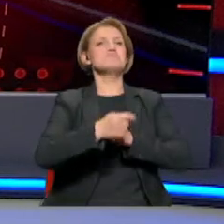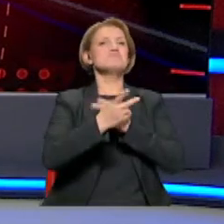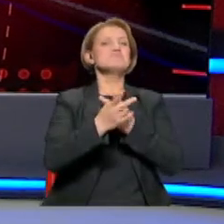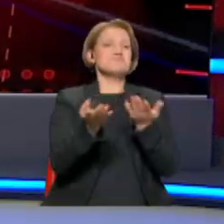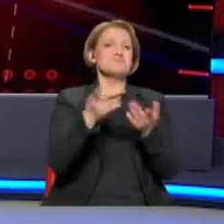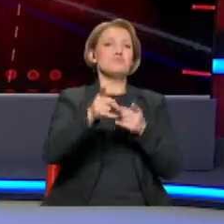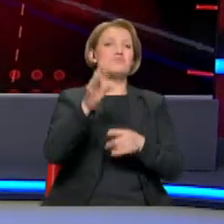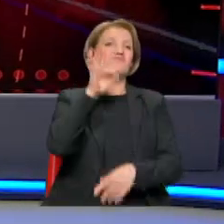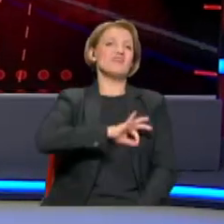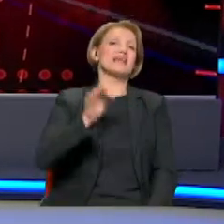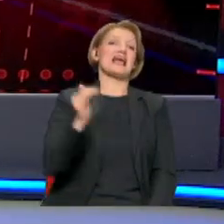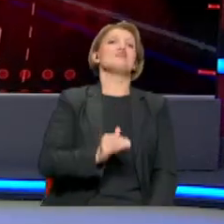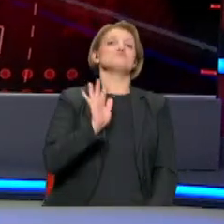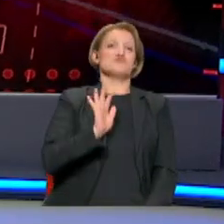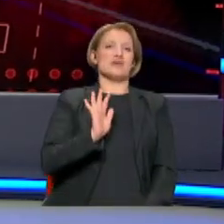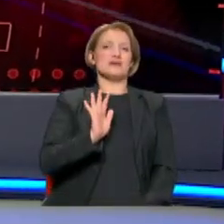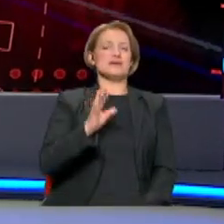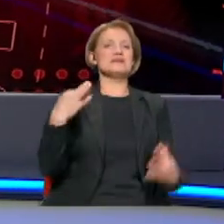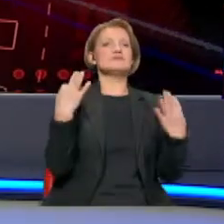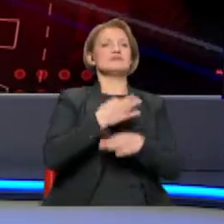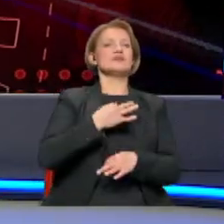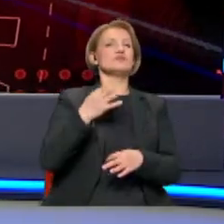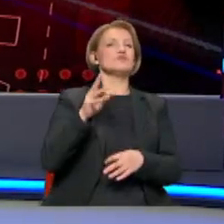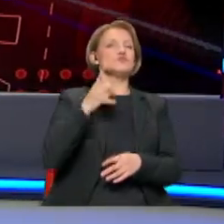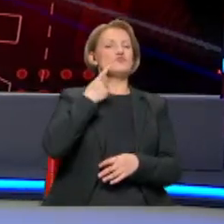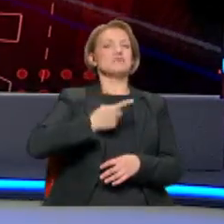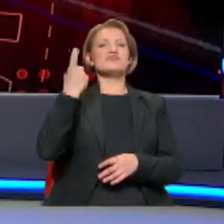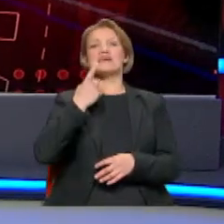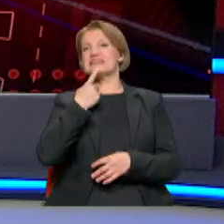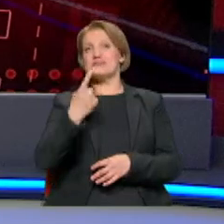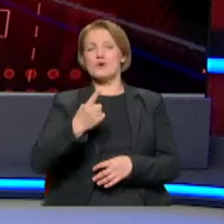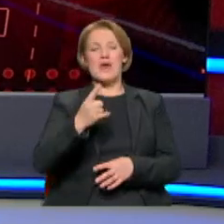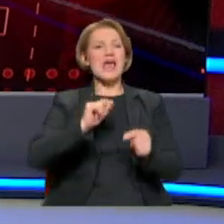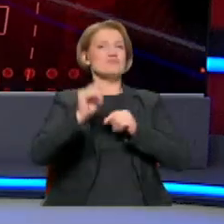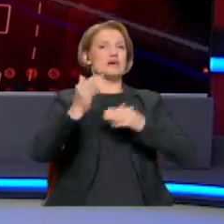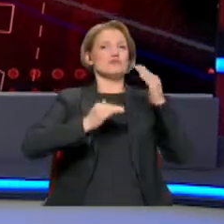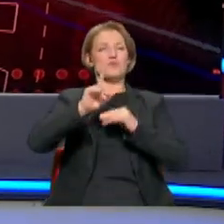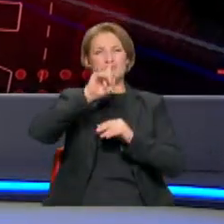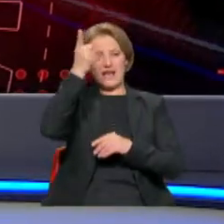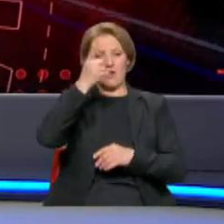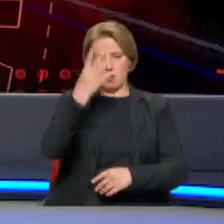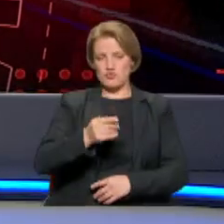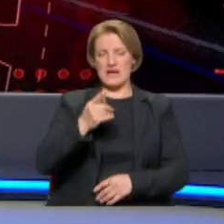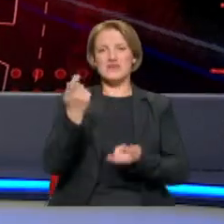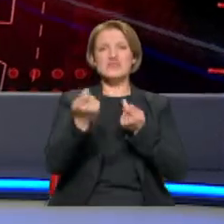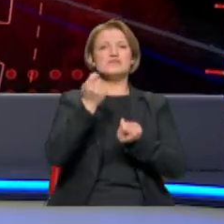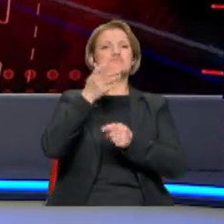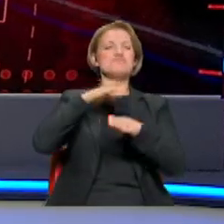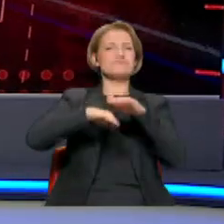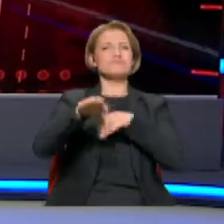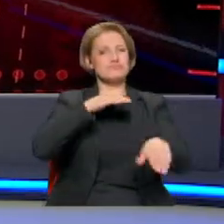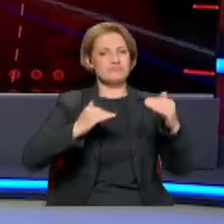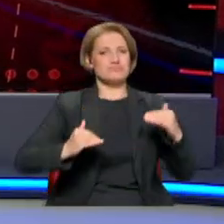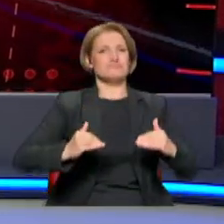Bu bir fayda getirmeyecek İşte sayın cumhurbaşkanı ne diyor enflasyon tek haneye inecek yatırım artacak istihdam artacak